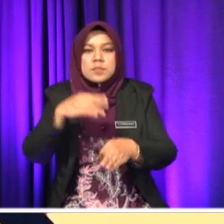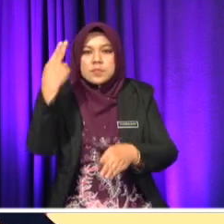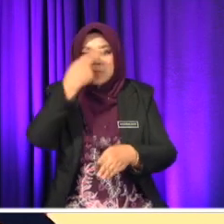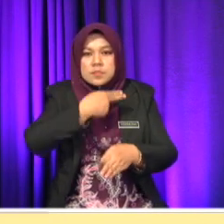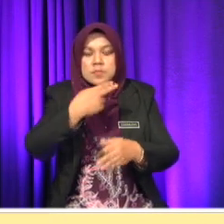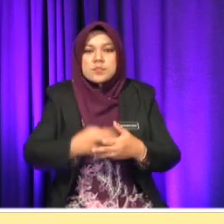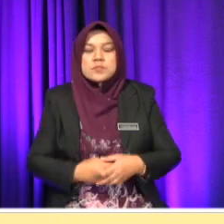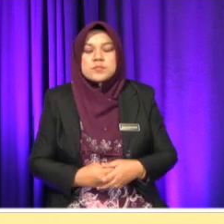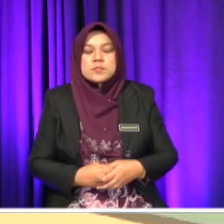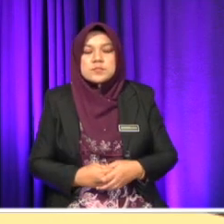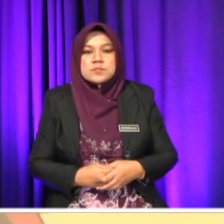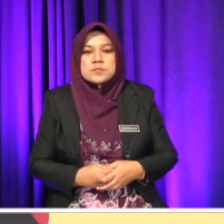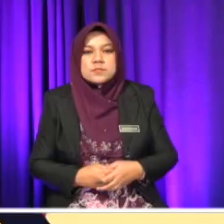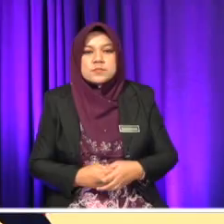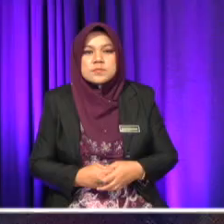depan